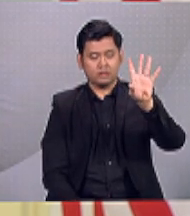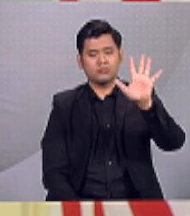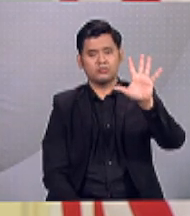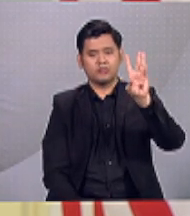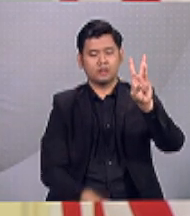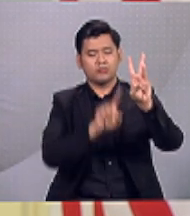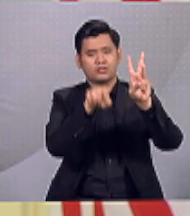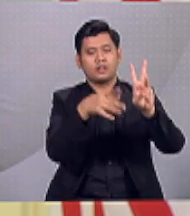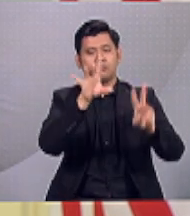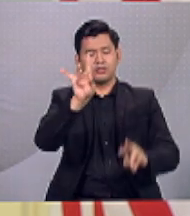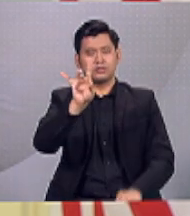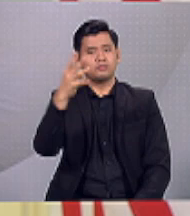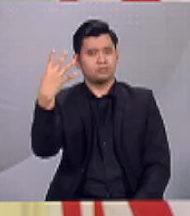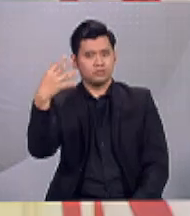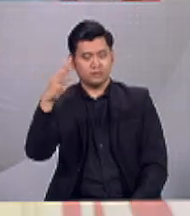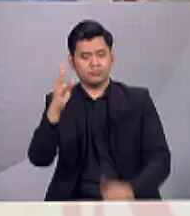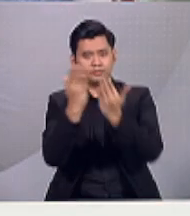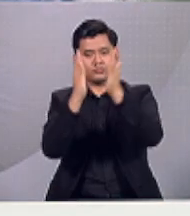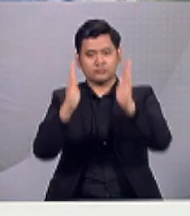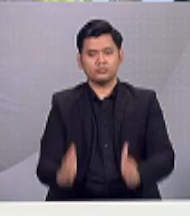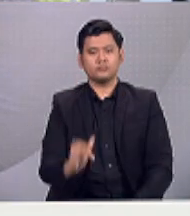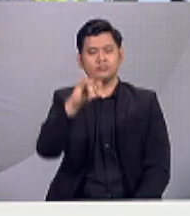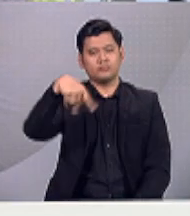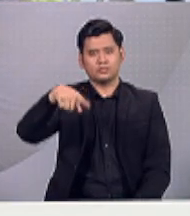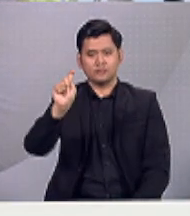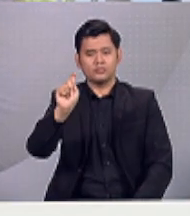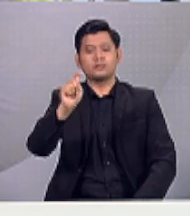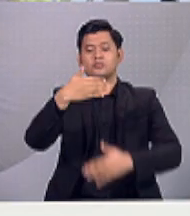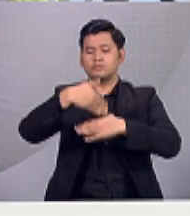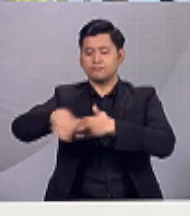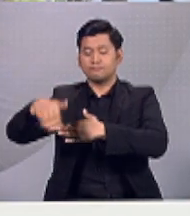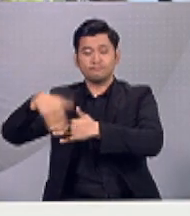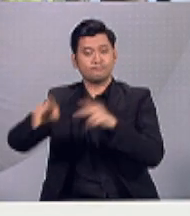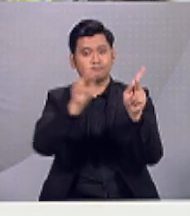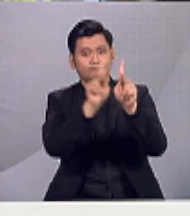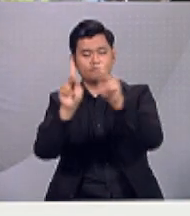56,814 pelajar IPT ke kampung halaman masing-masing,